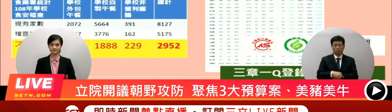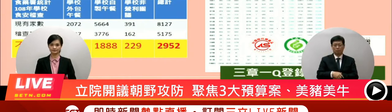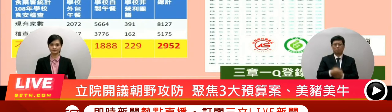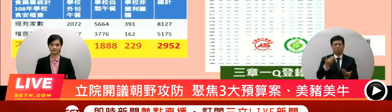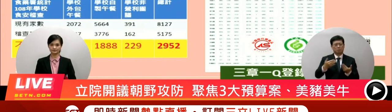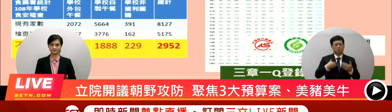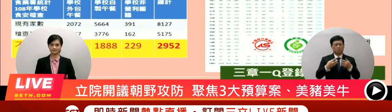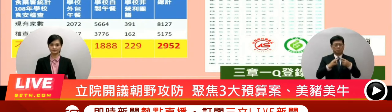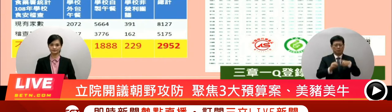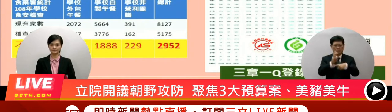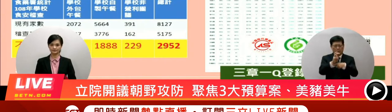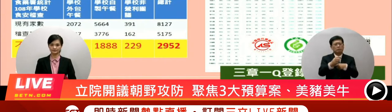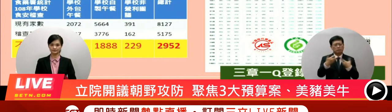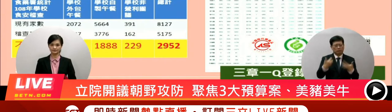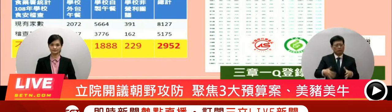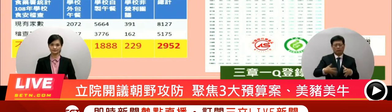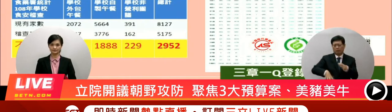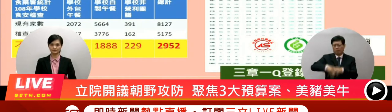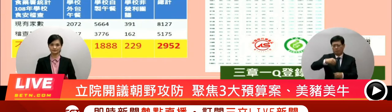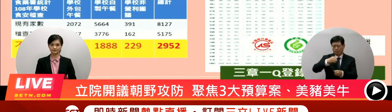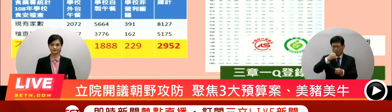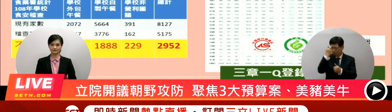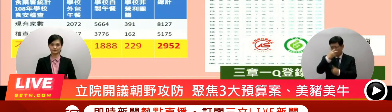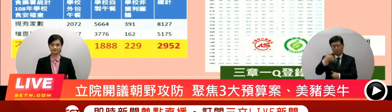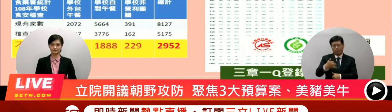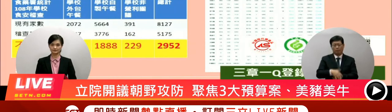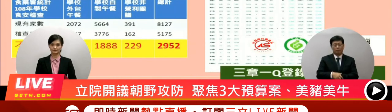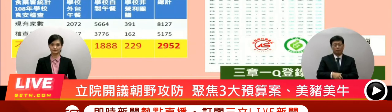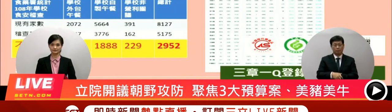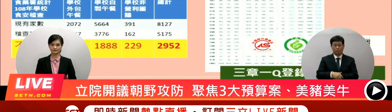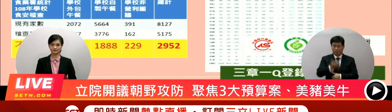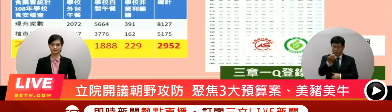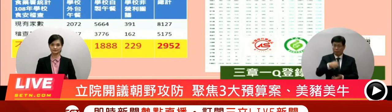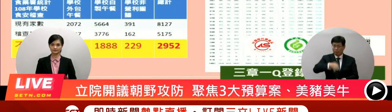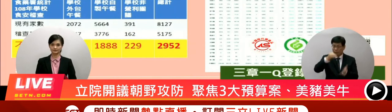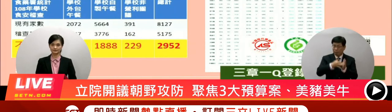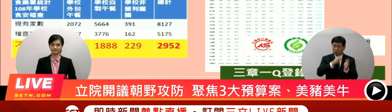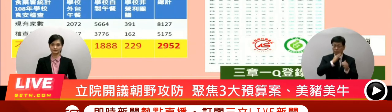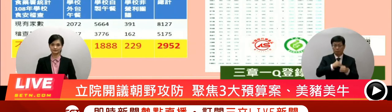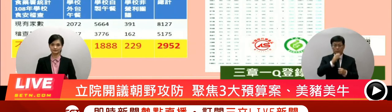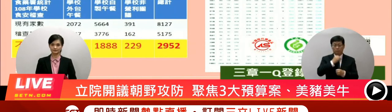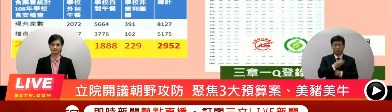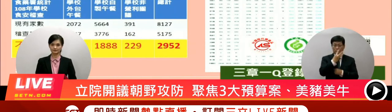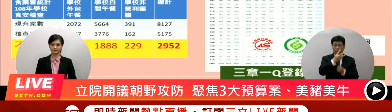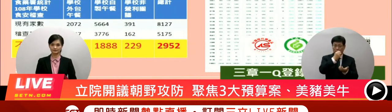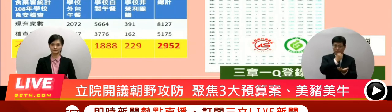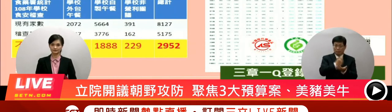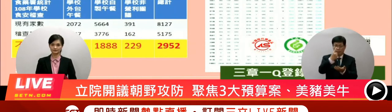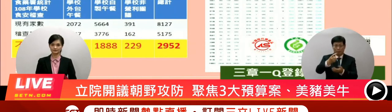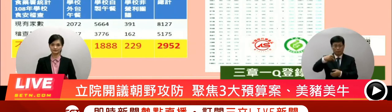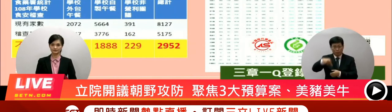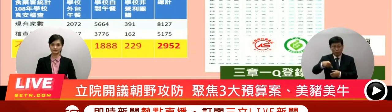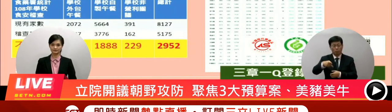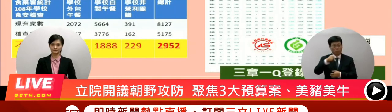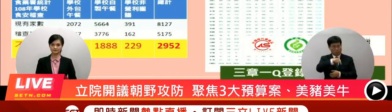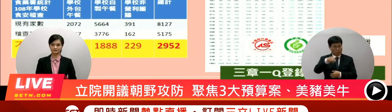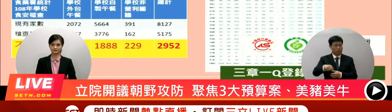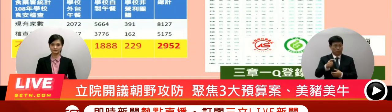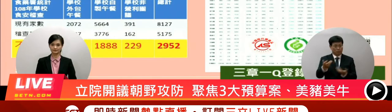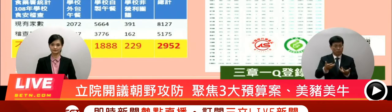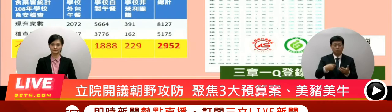代表有37%其实没有完成稽查。右边刚刚您提到的三张 EQ， 所有食材的登录三张 EQ 里